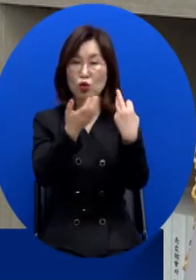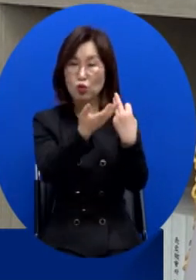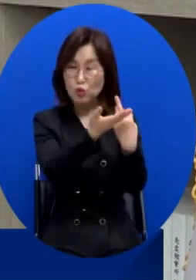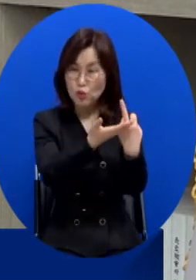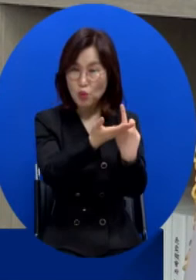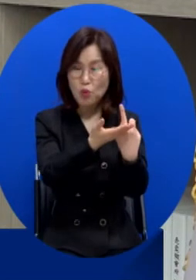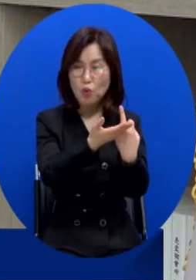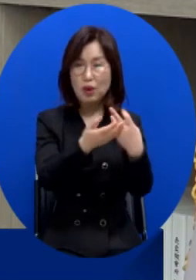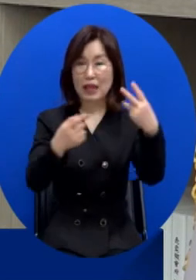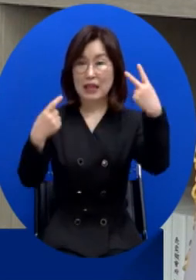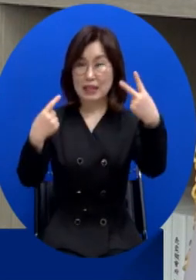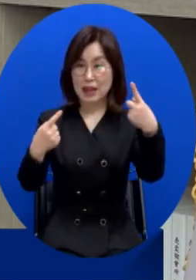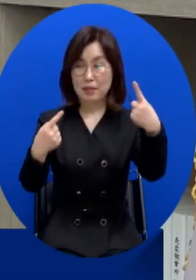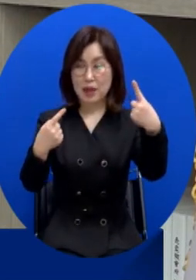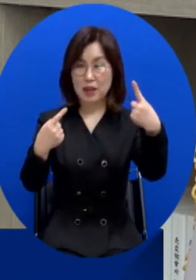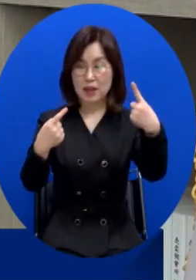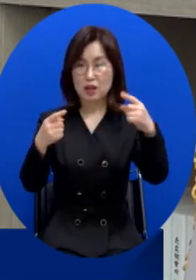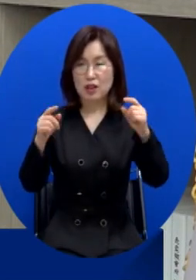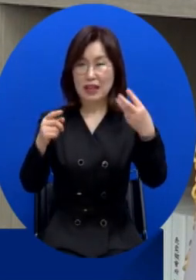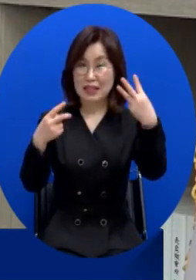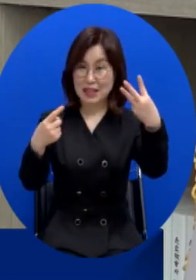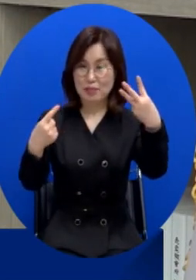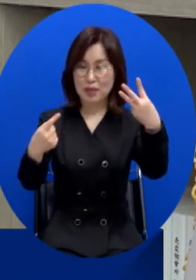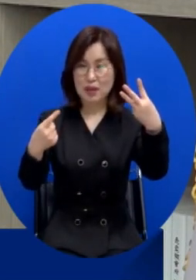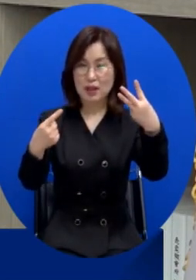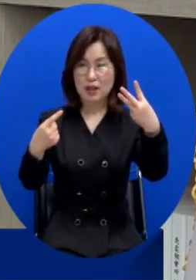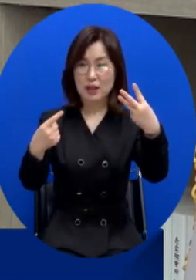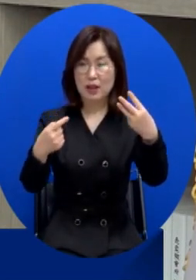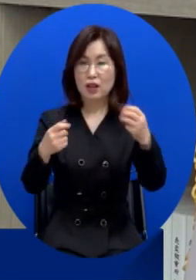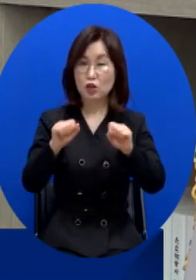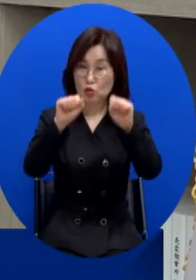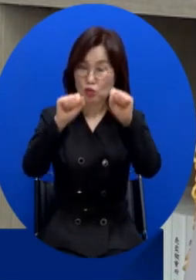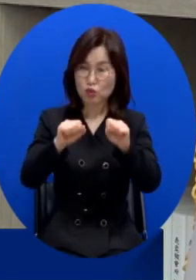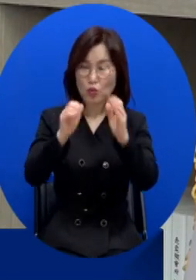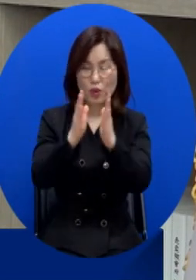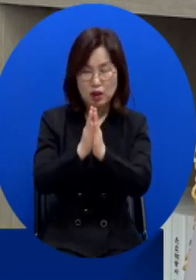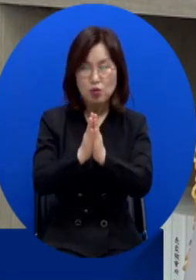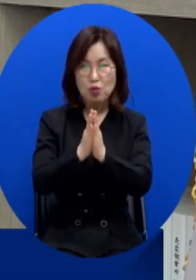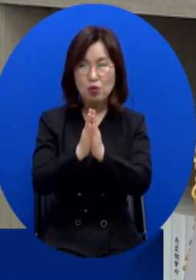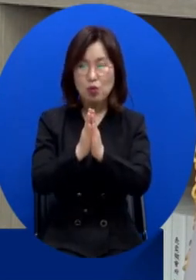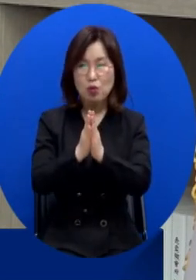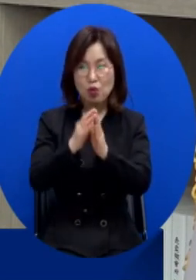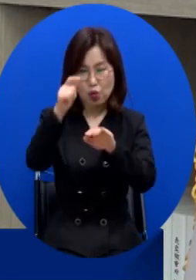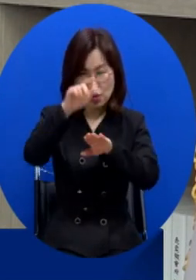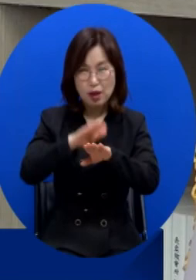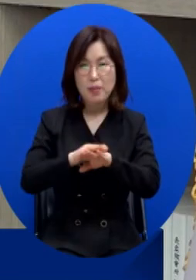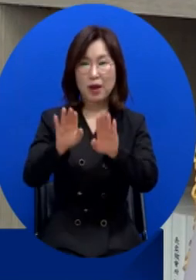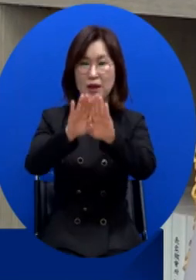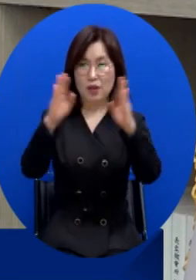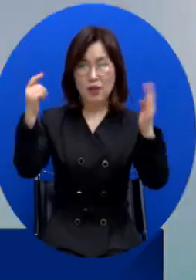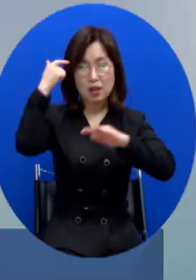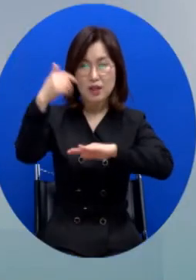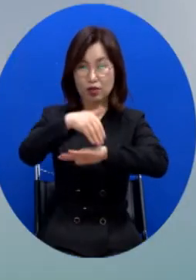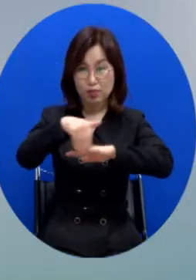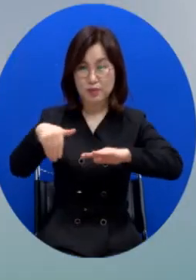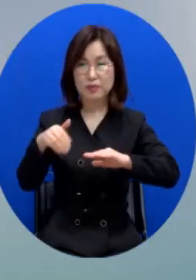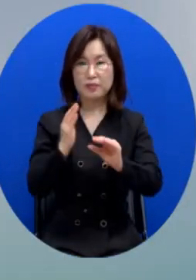삼일운동 그런 나라사랑 기도회 를 실시하려고 지금 준비하고 있습니다